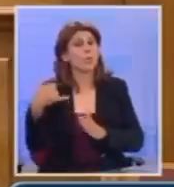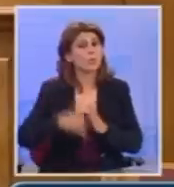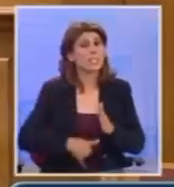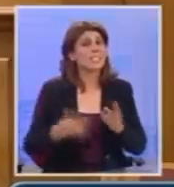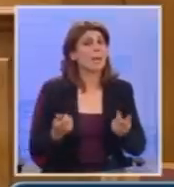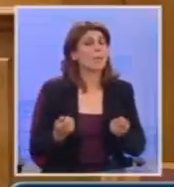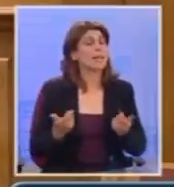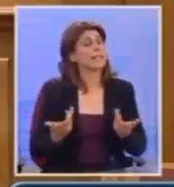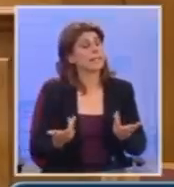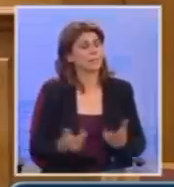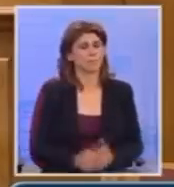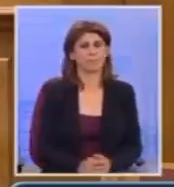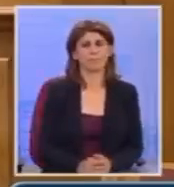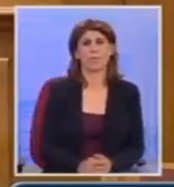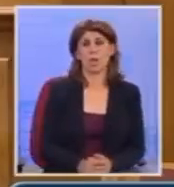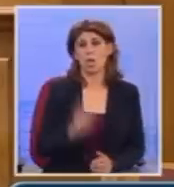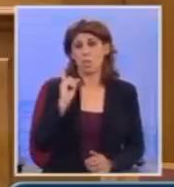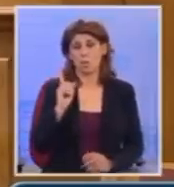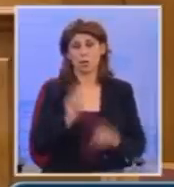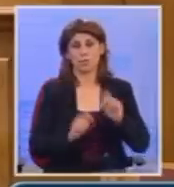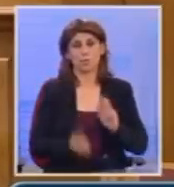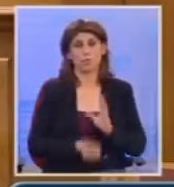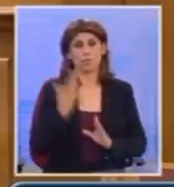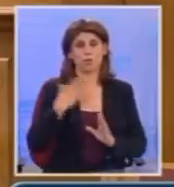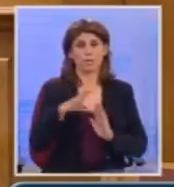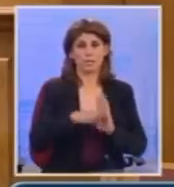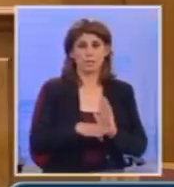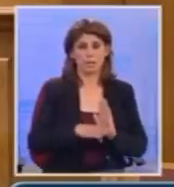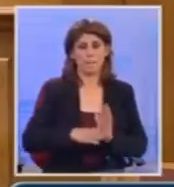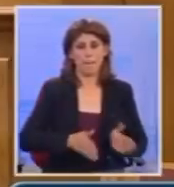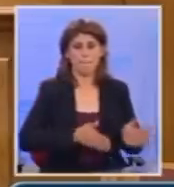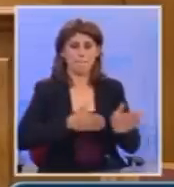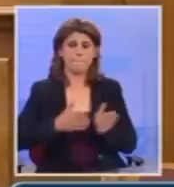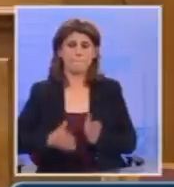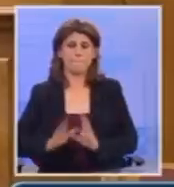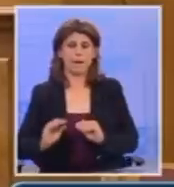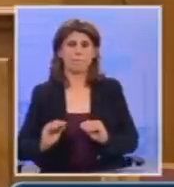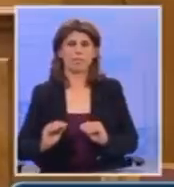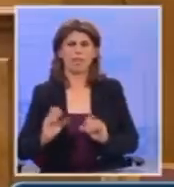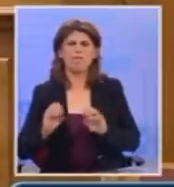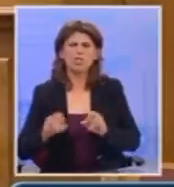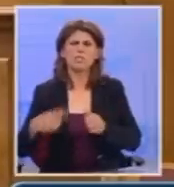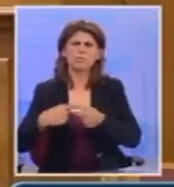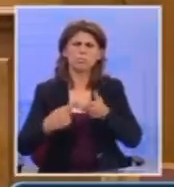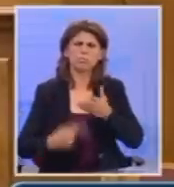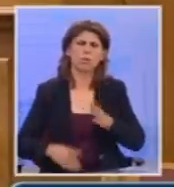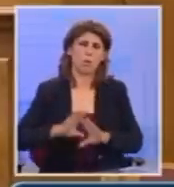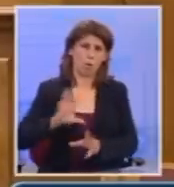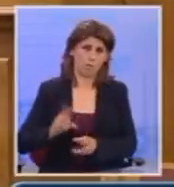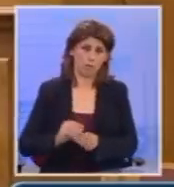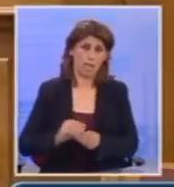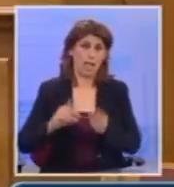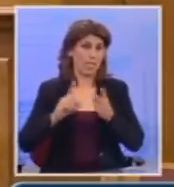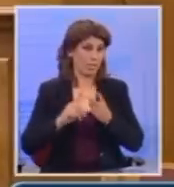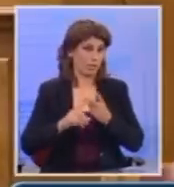εξής. Πρώτον, δημιουργήθηκε ένα νέο σύστημα παραπαιδείας δίπλα στα υπάρχοντα συστήματα παραπαιδείας. Και δεύτερον,